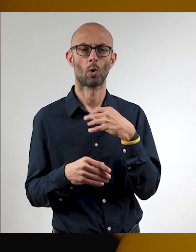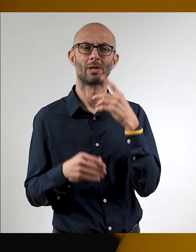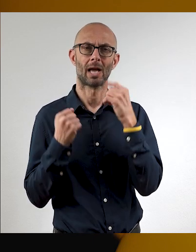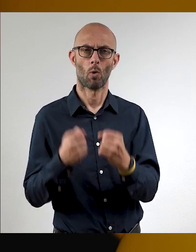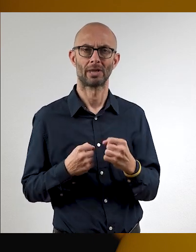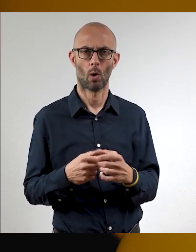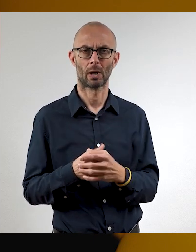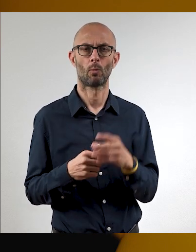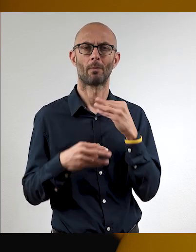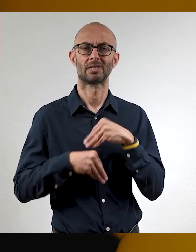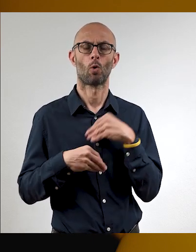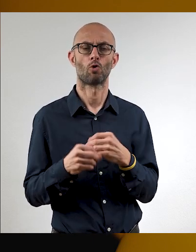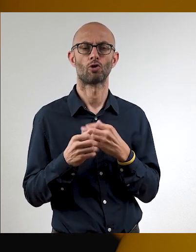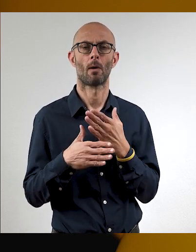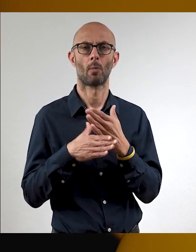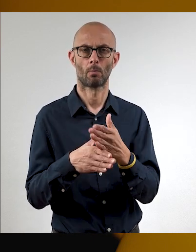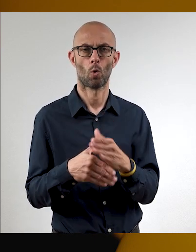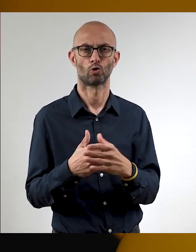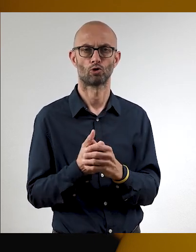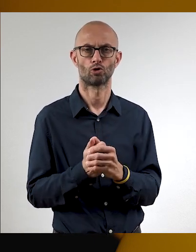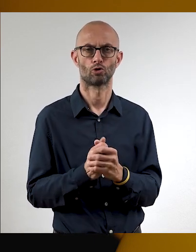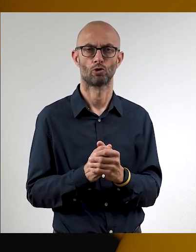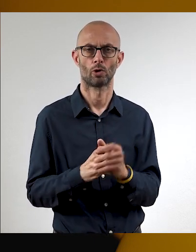zagotavljamo psihološko pomoč,